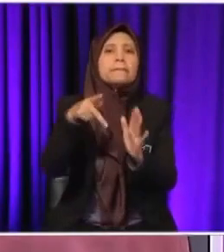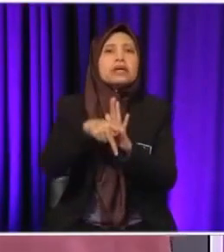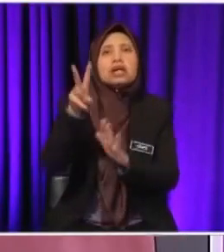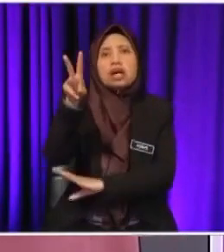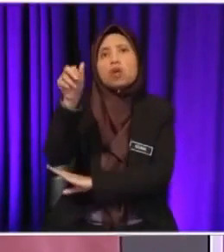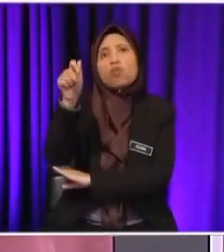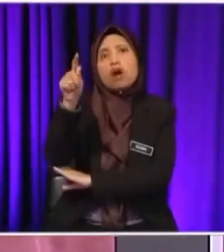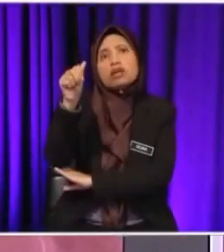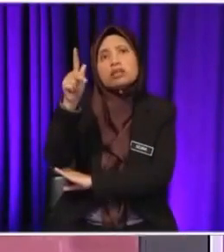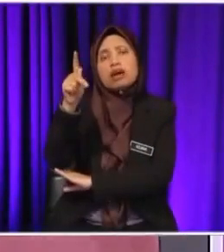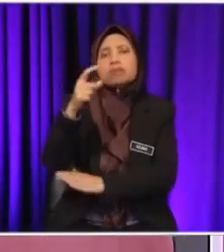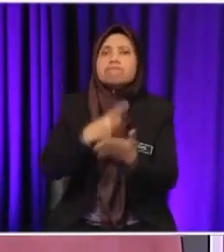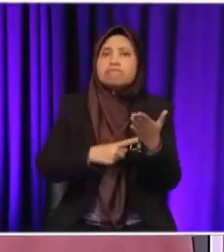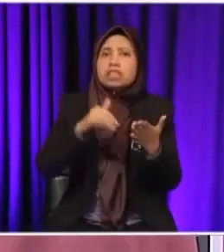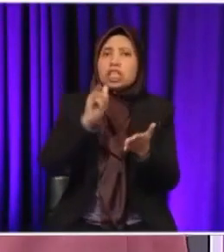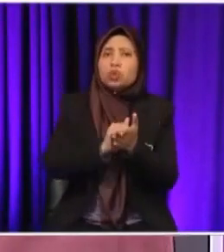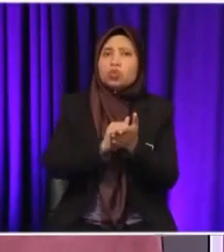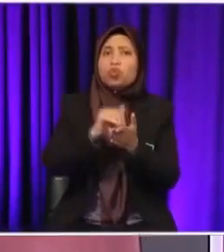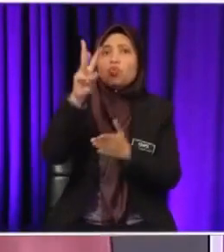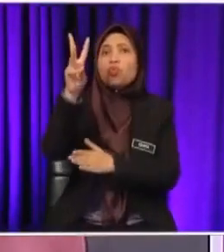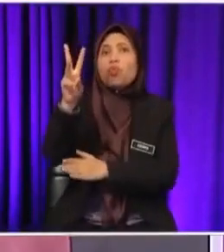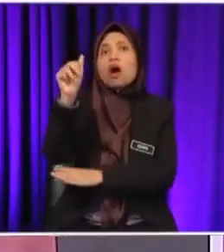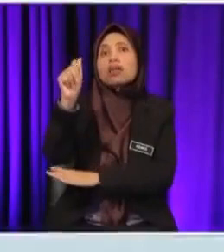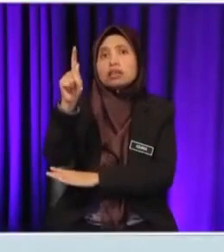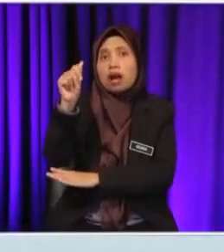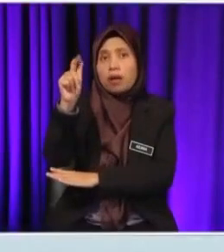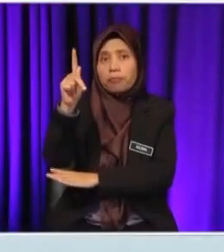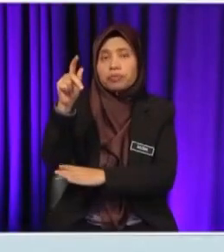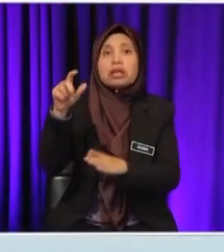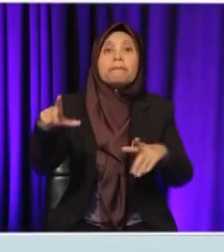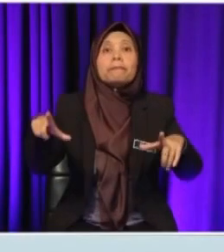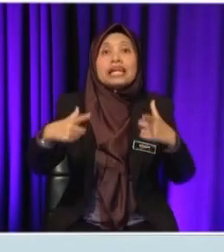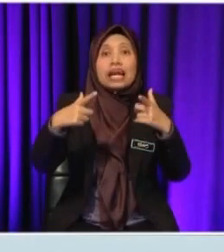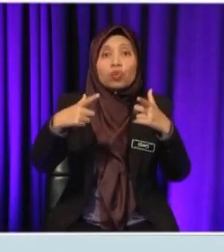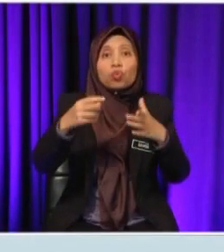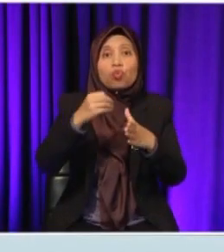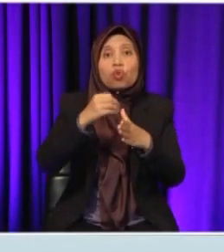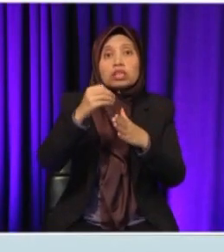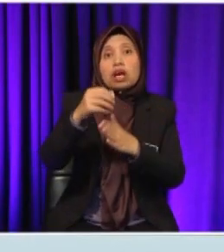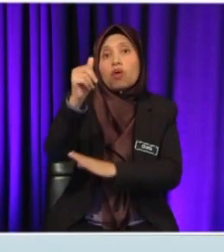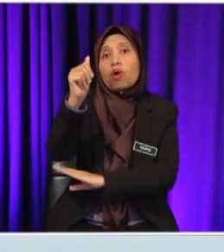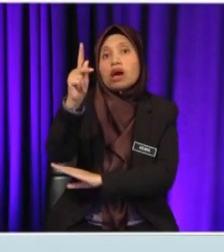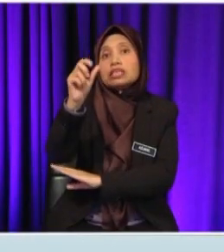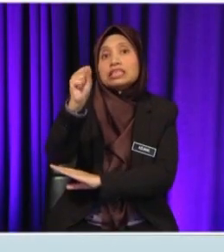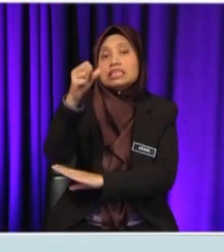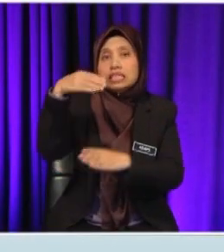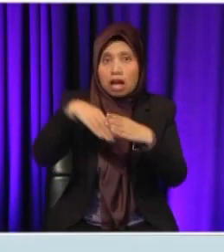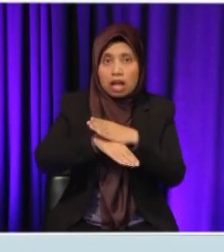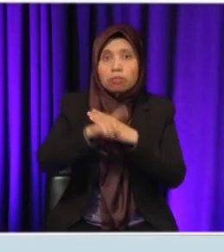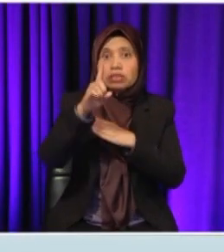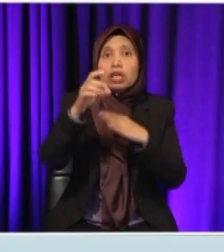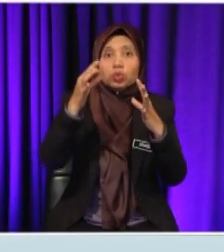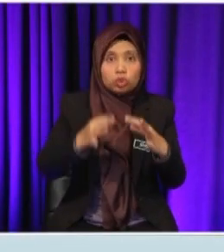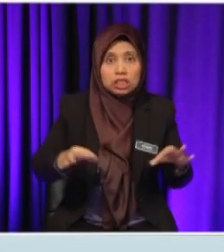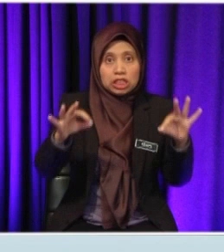dulu. Apa itu watak? Okey, watak adalah pelaku atau aksi dalam sesebuah cerita. Dicipta